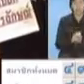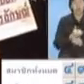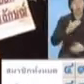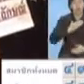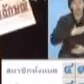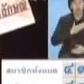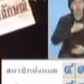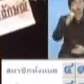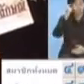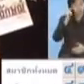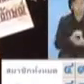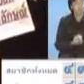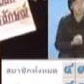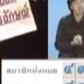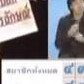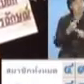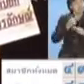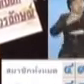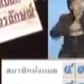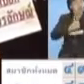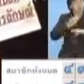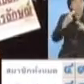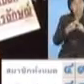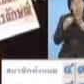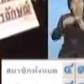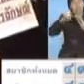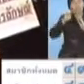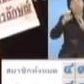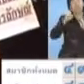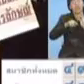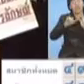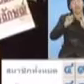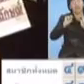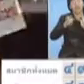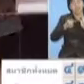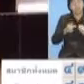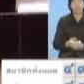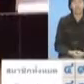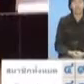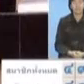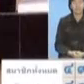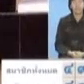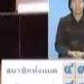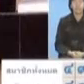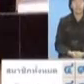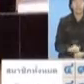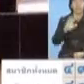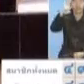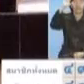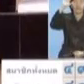เจ้าของโชควรลักษณ์ชื่อว่าเสี่ยเปียงจะได้จำง่าย เดี๋ยวนะเชิญผู้ประท้ว